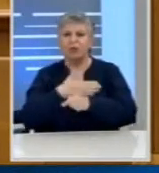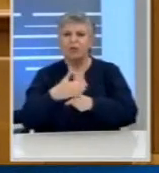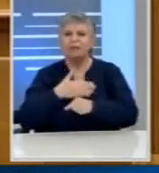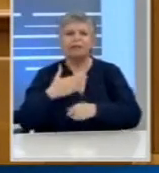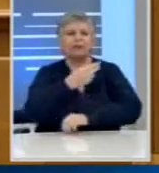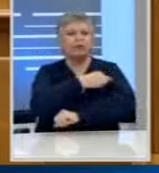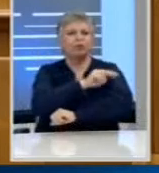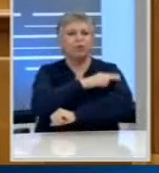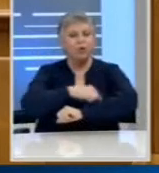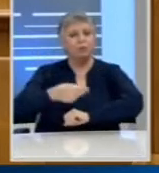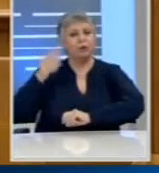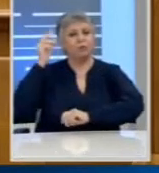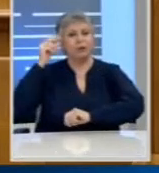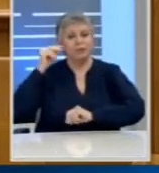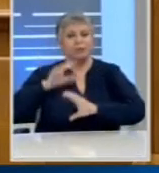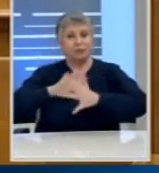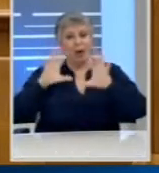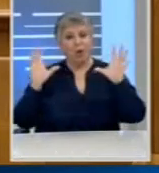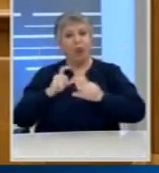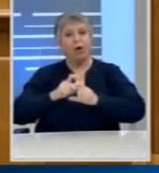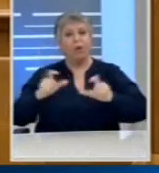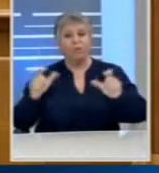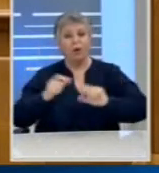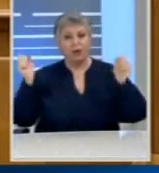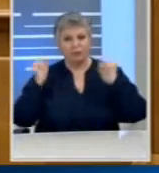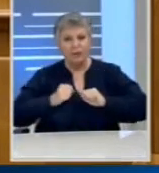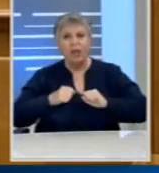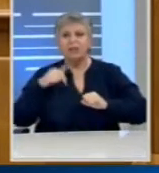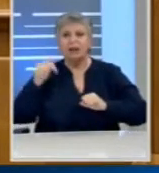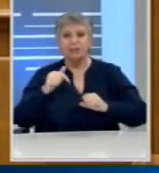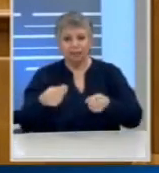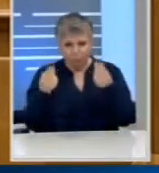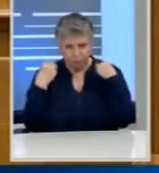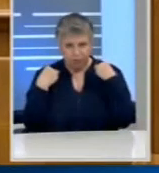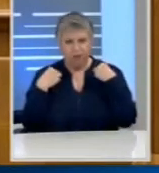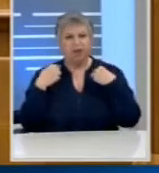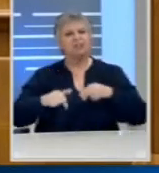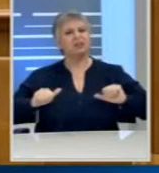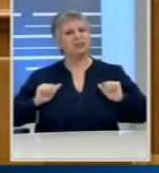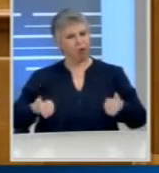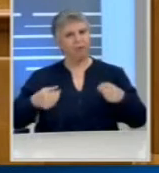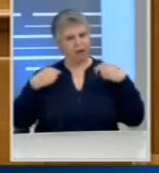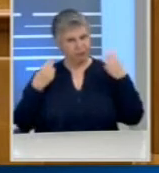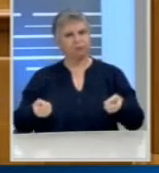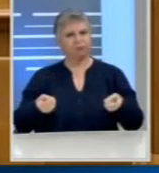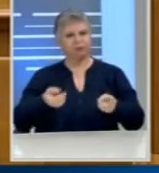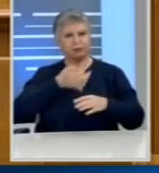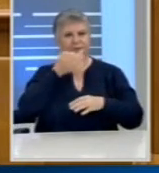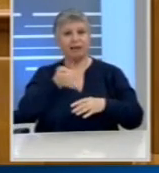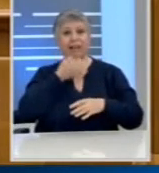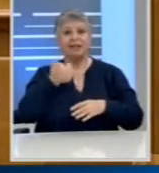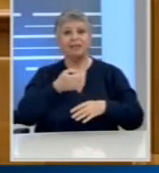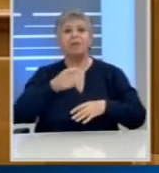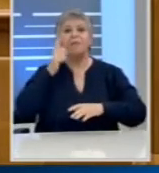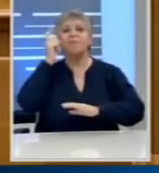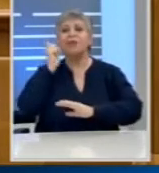έχοντας διαλύσει τους Έλληνες ομολογιούχους, και αντί να βάλετε την ουρά κατά τα σκέλια, τολμάτε να μιλάτε. Θα σας δικάσει